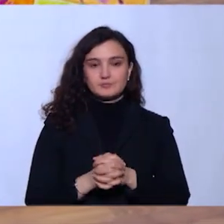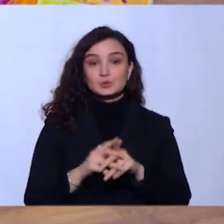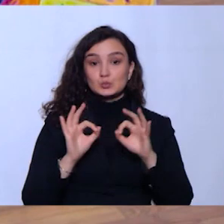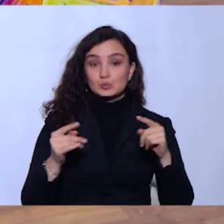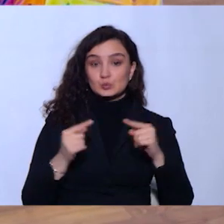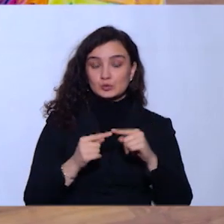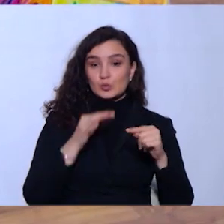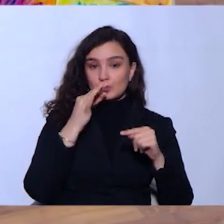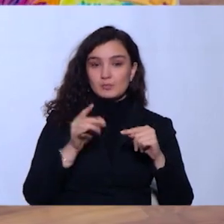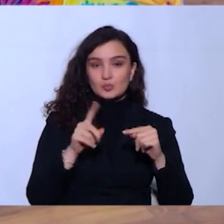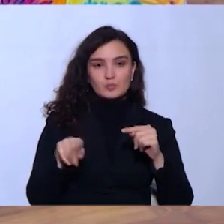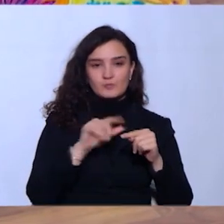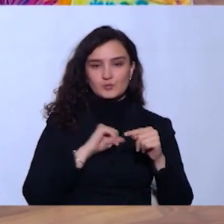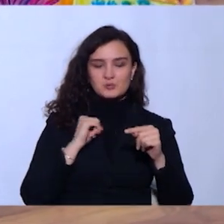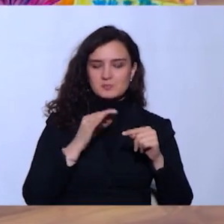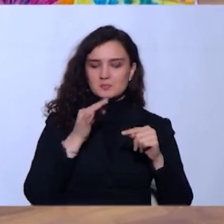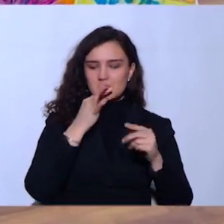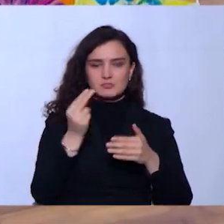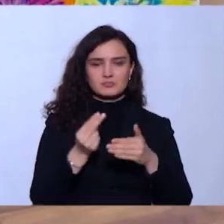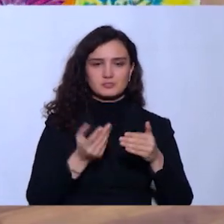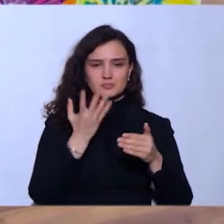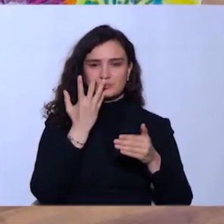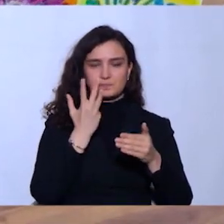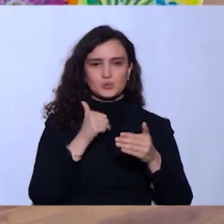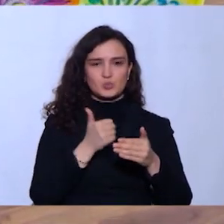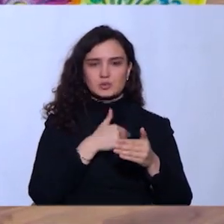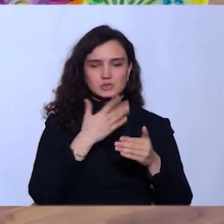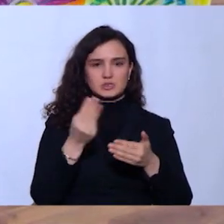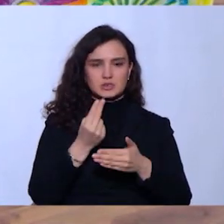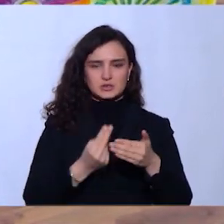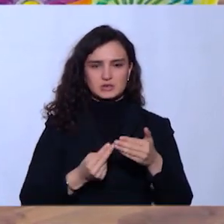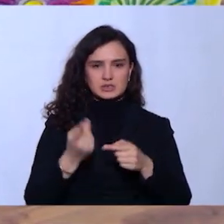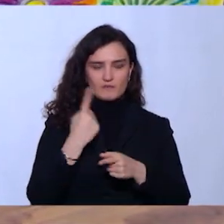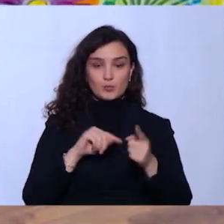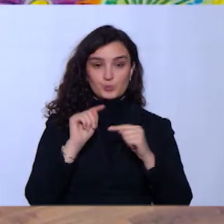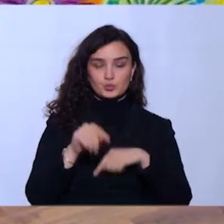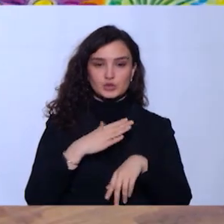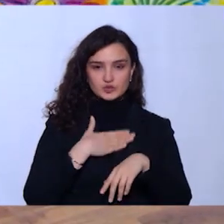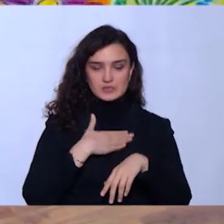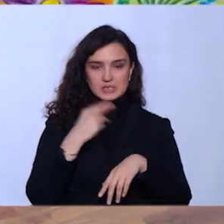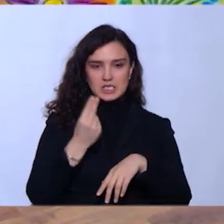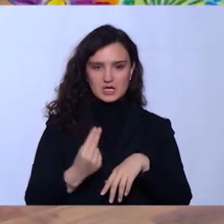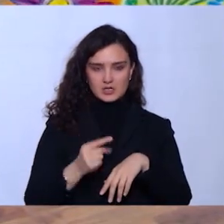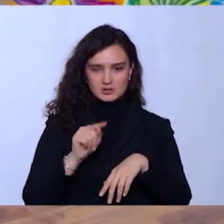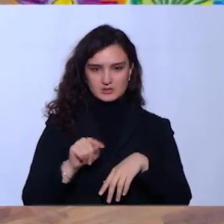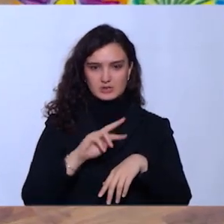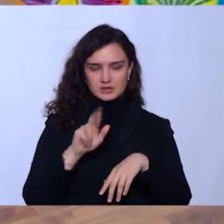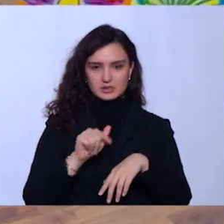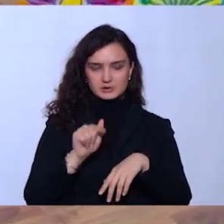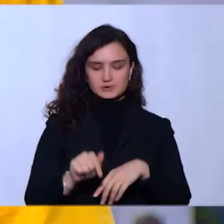ის როკეონებით, რომ იყავით თავისუფლები და როგორც გინდა ხატათ. ახლა დაუბრუნდეთ ჩვენ ნახატს